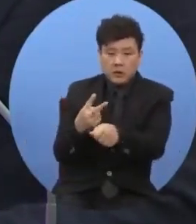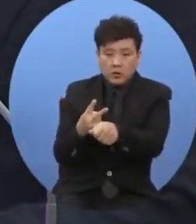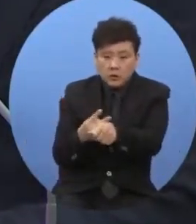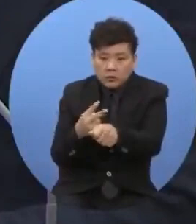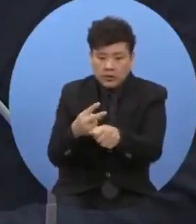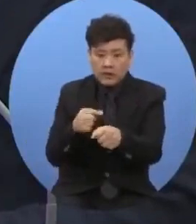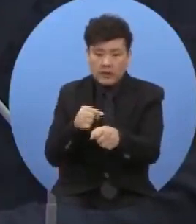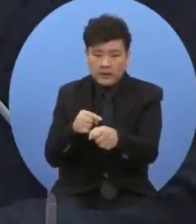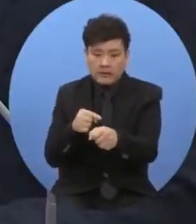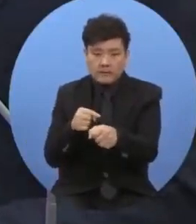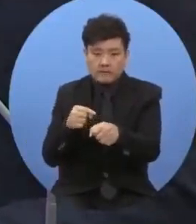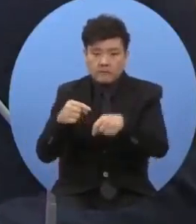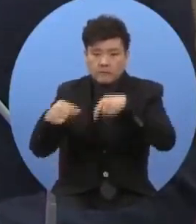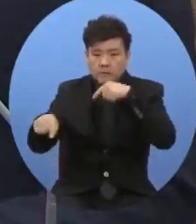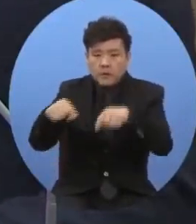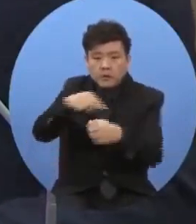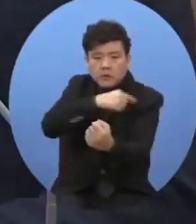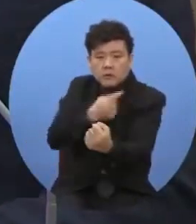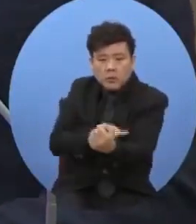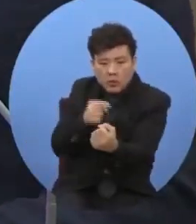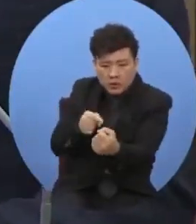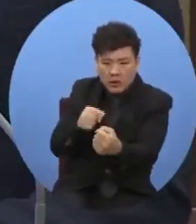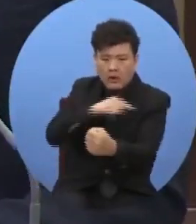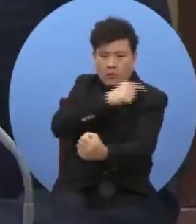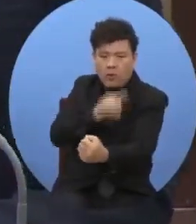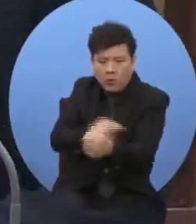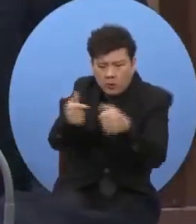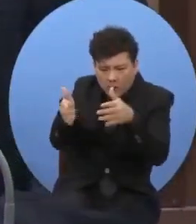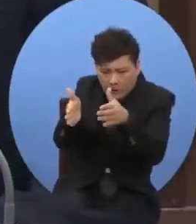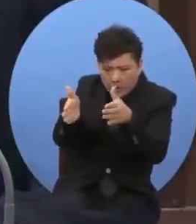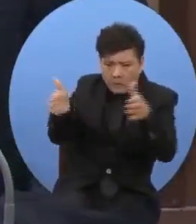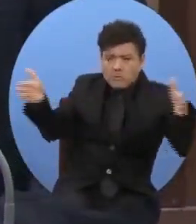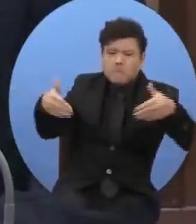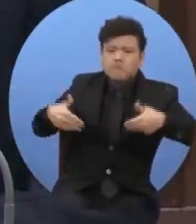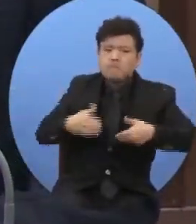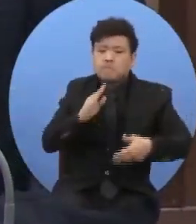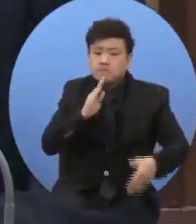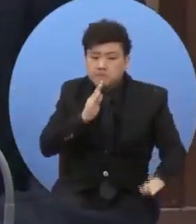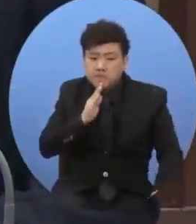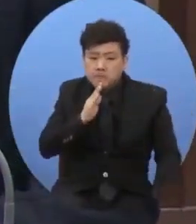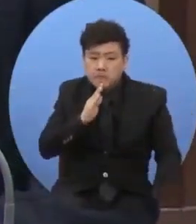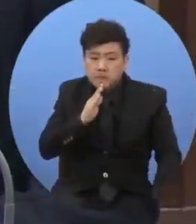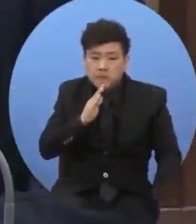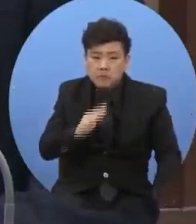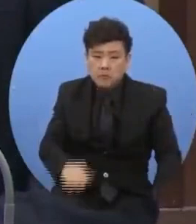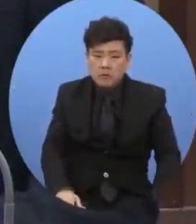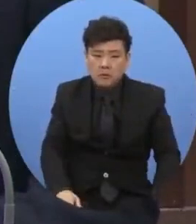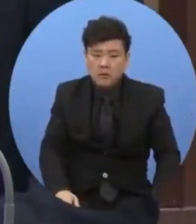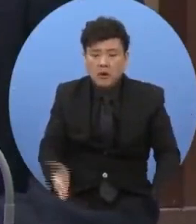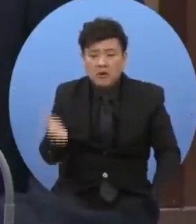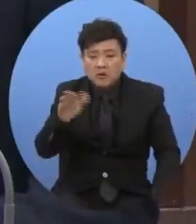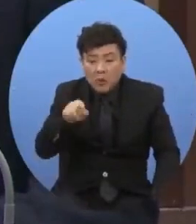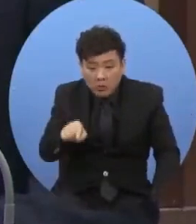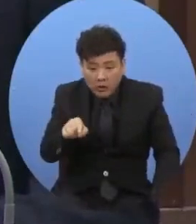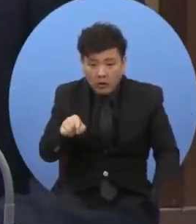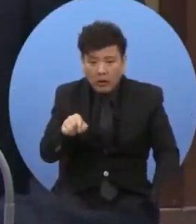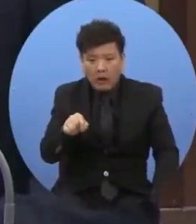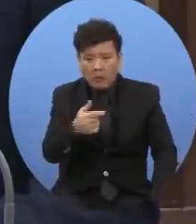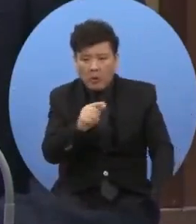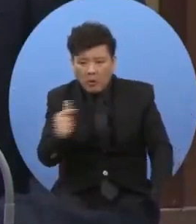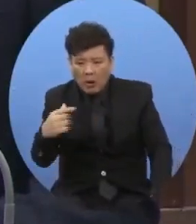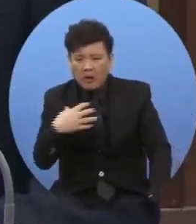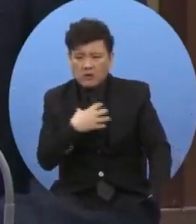부분들이 큰 방향에서는 권리 확장으로 가야 되는데 현존하는 또 많은 우려들이 있거든요.